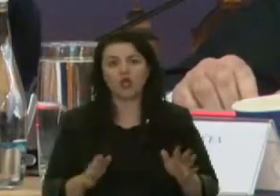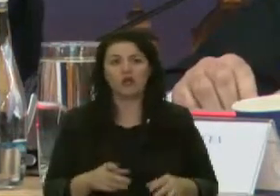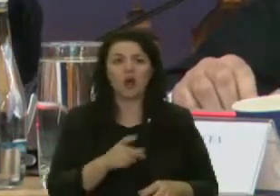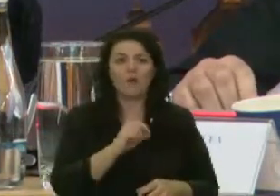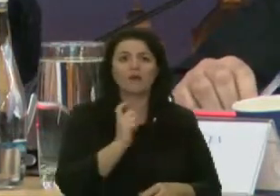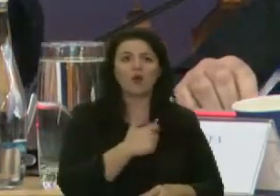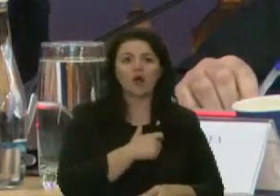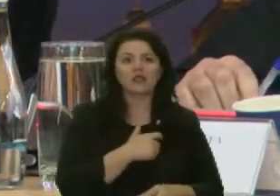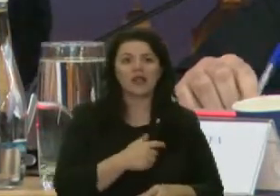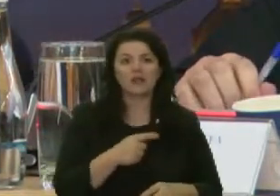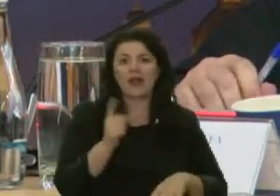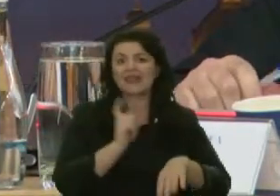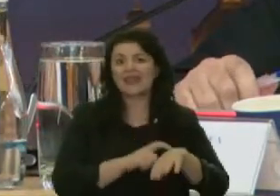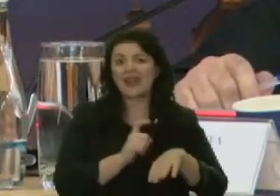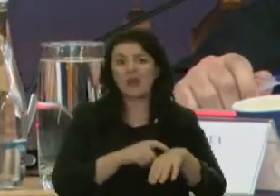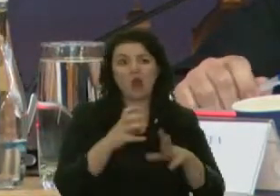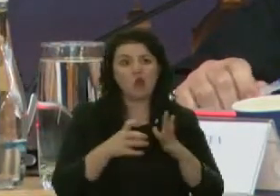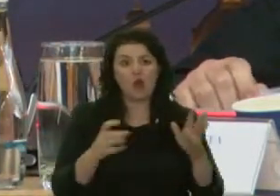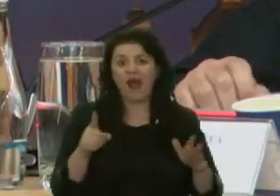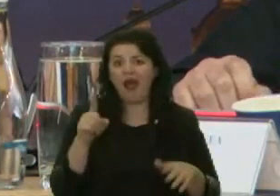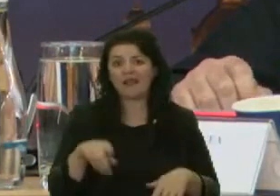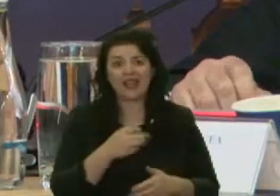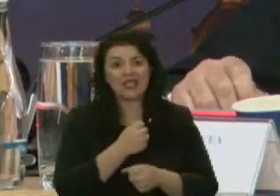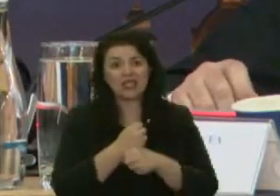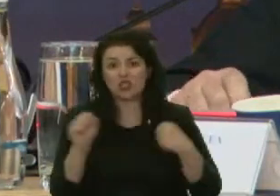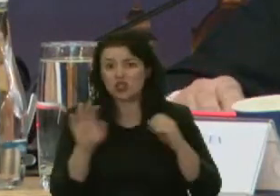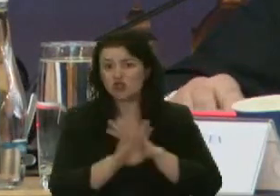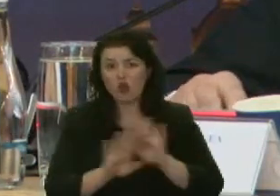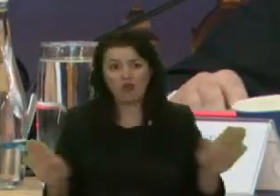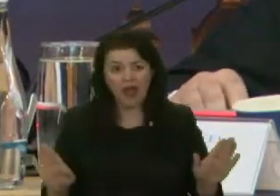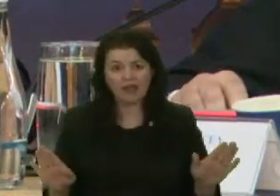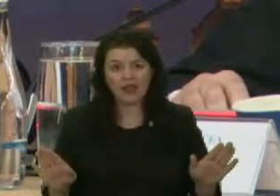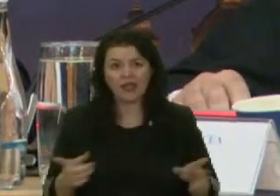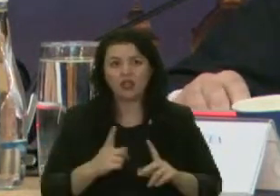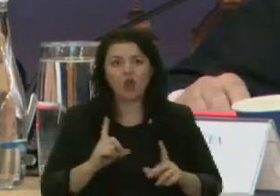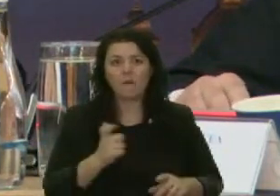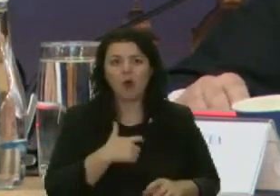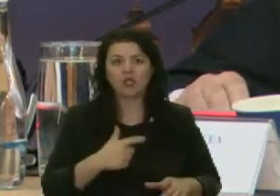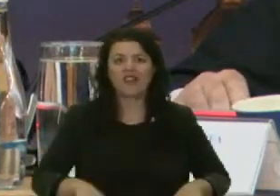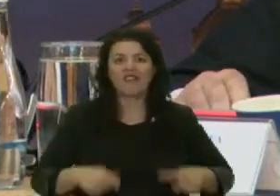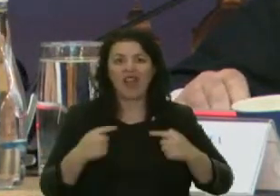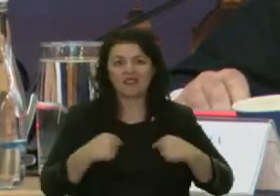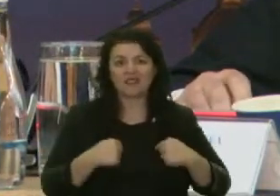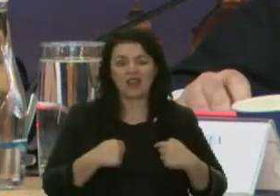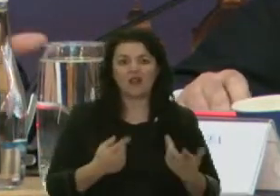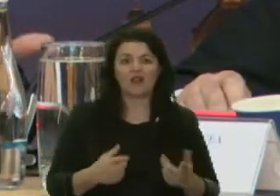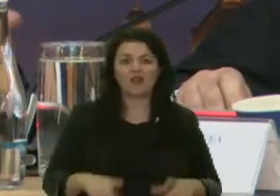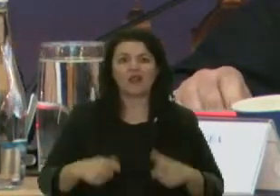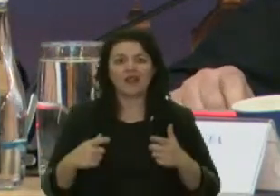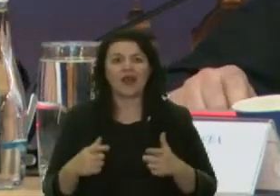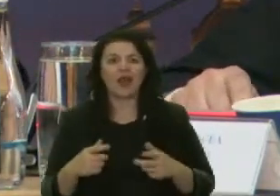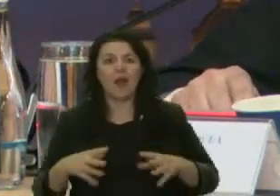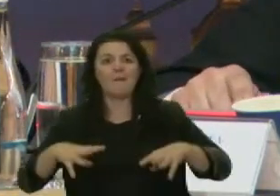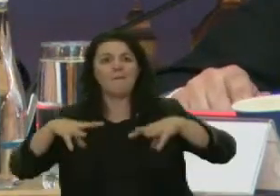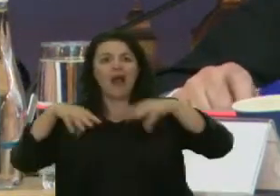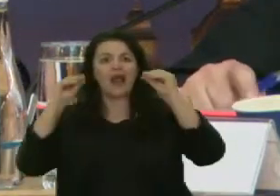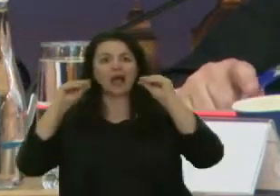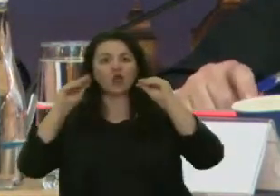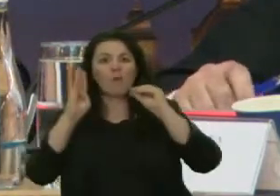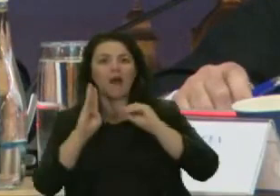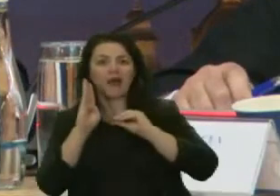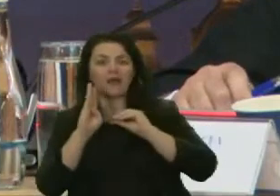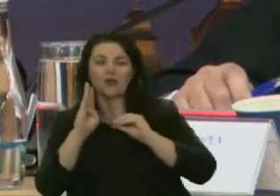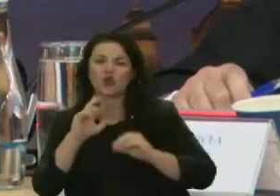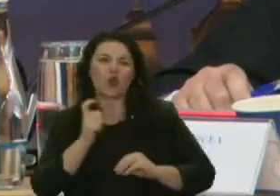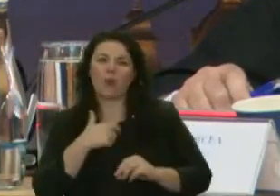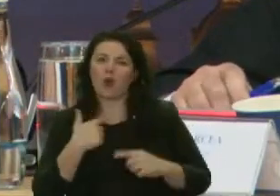pot altele pe termen lung altele ni niciodată pentru că nu ai posibilitate În viața asta s o faci ați dori să trăiți în Palatul Buckingham dar veți putea trăi în